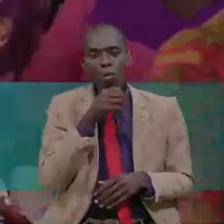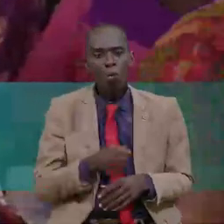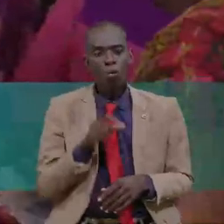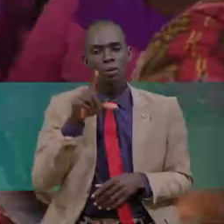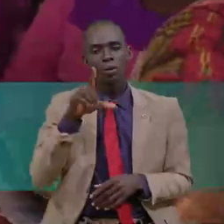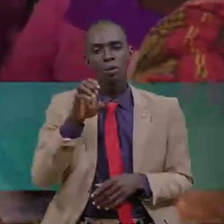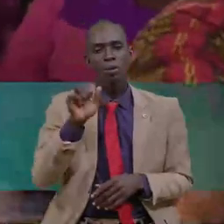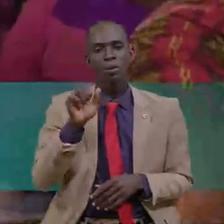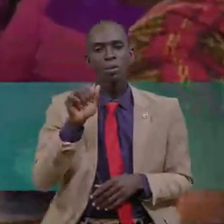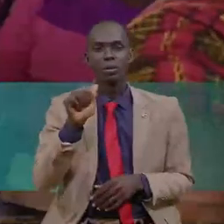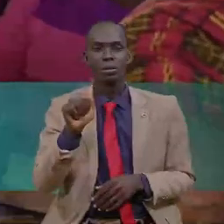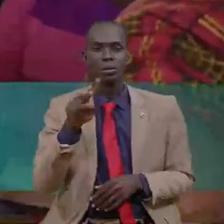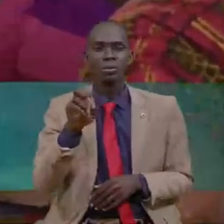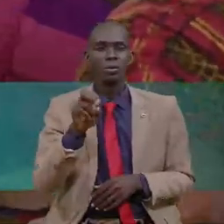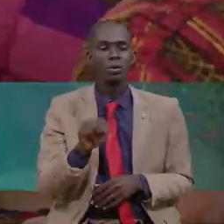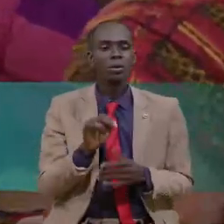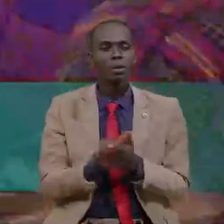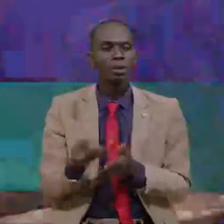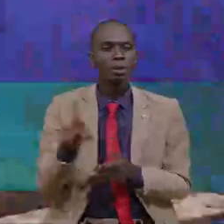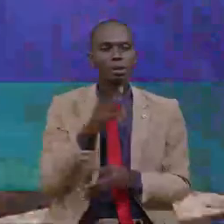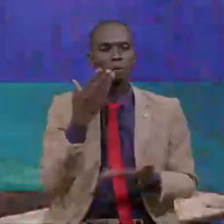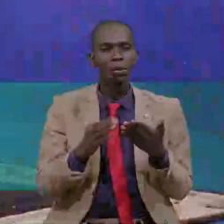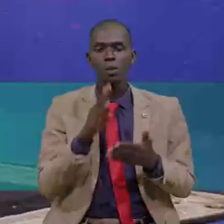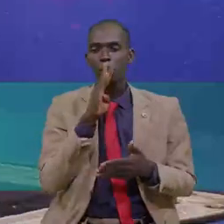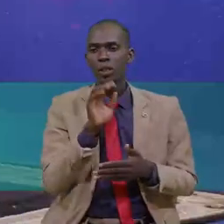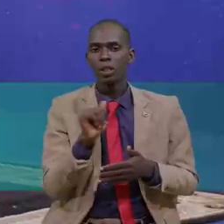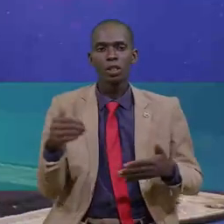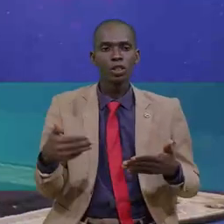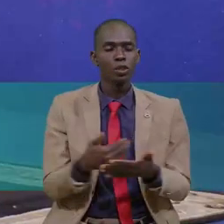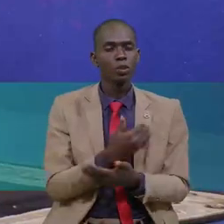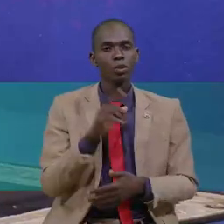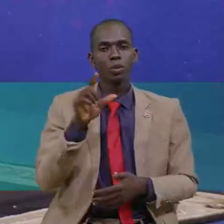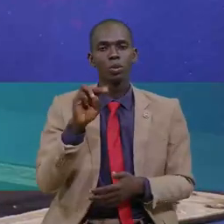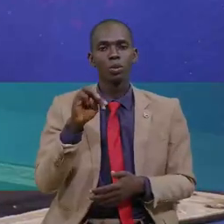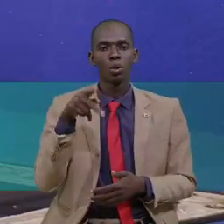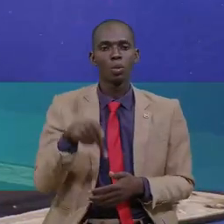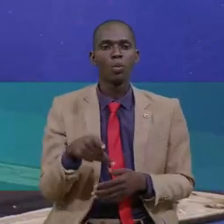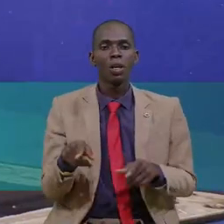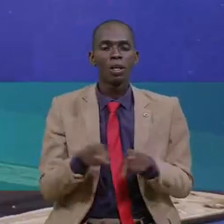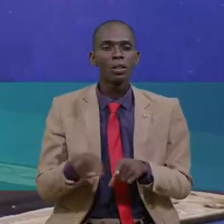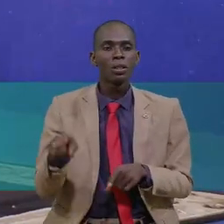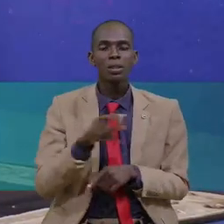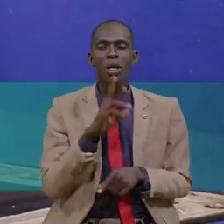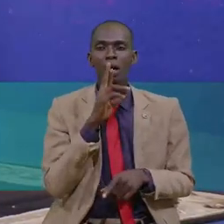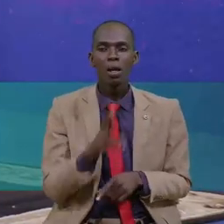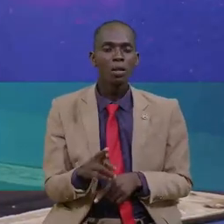levain, afin que vous soyez une pâte nouvelle, puisque vous êtes sans levain.